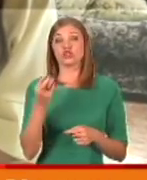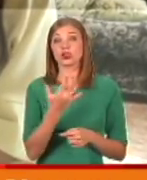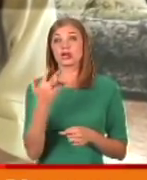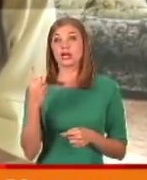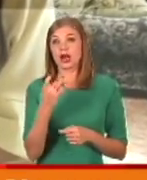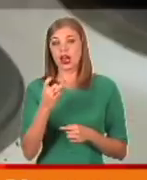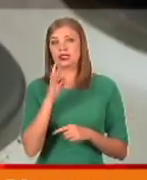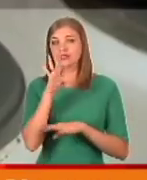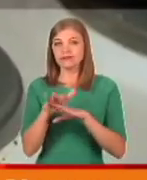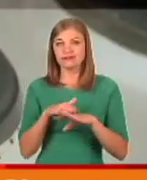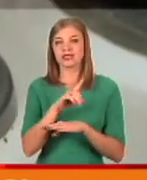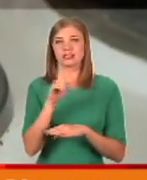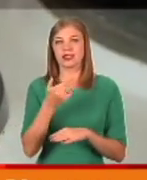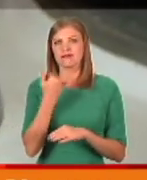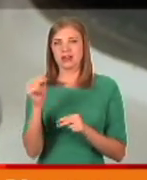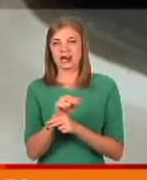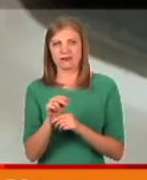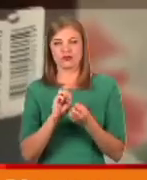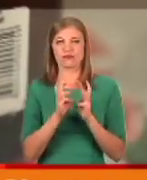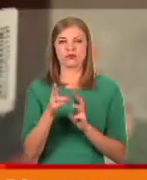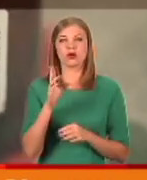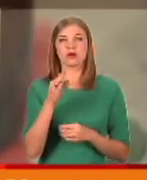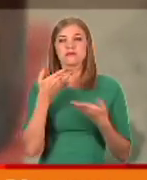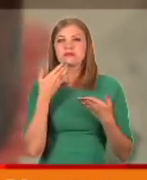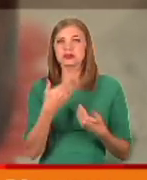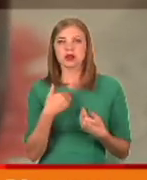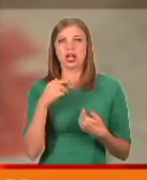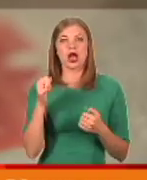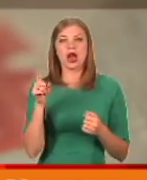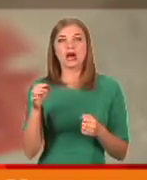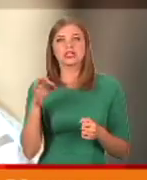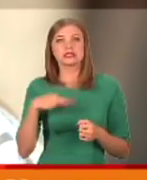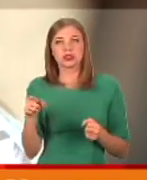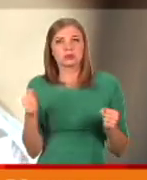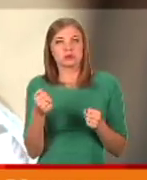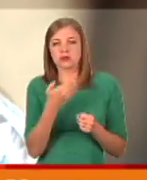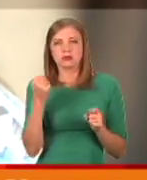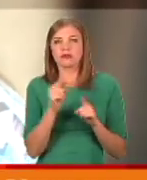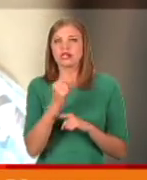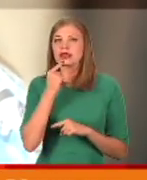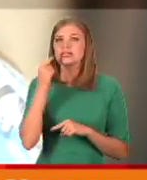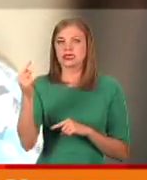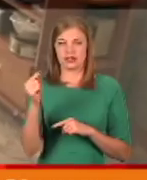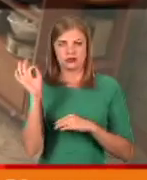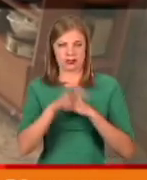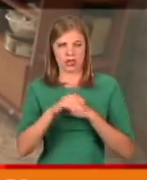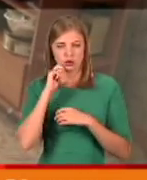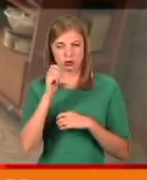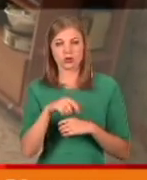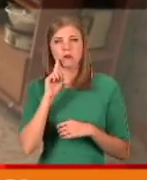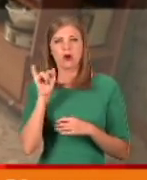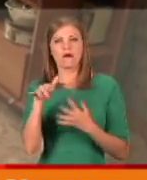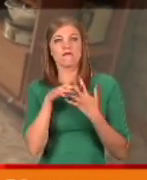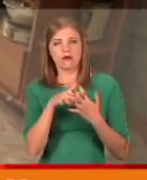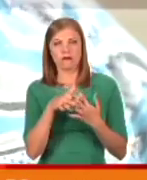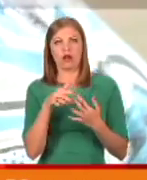кілька разів перепросить нас за відсутність ремонту і по-материнськи спитає, чи не холодно їй Олегу в такій далекій західній Україні. Поки він воював,